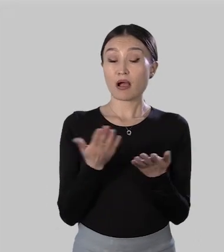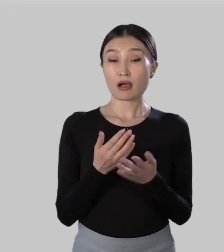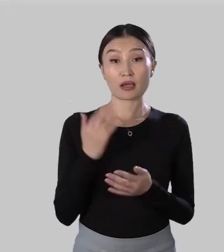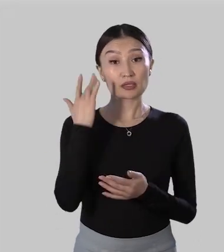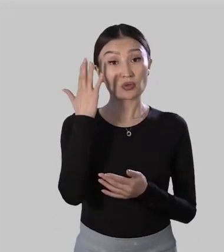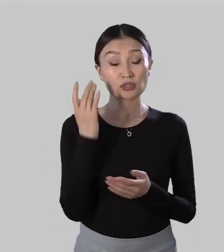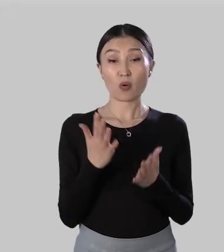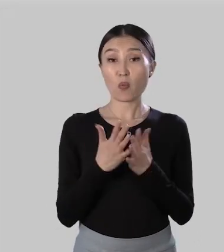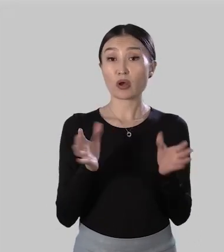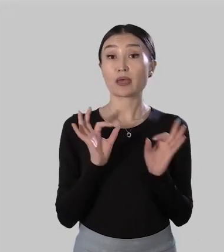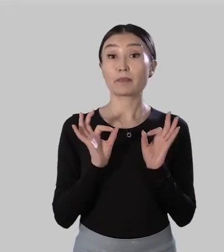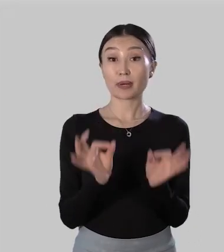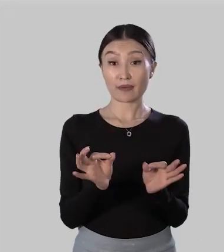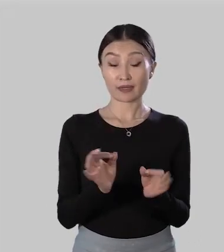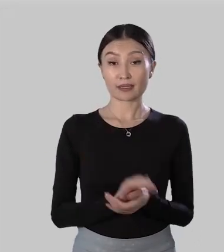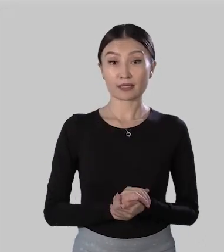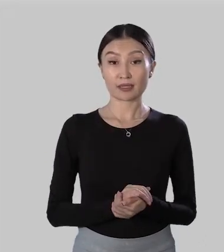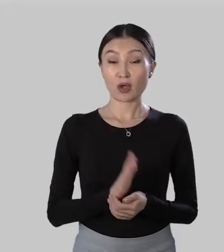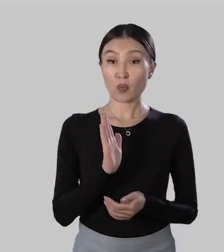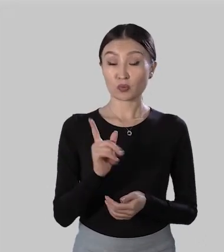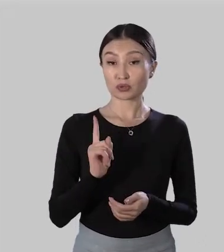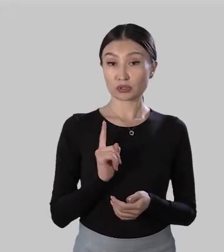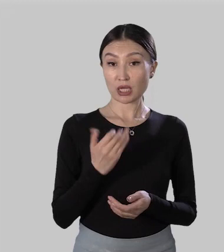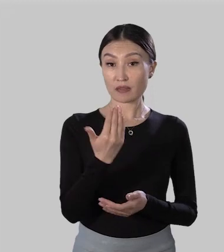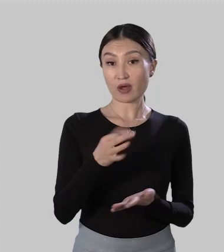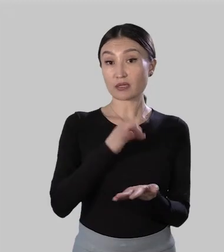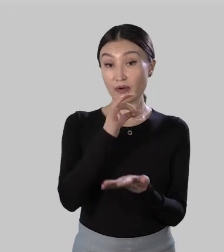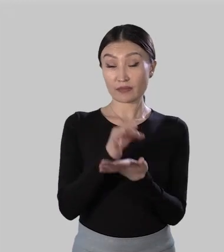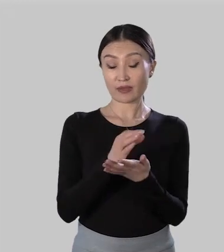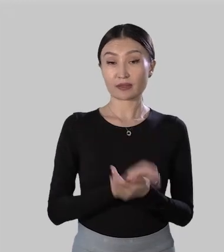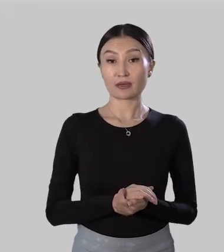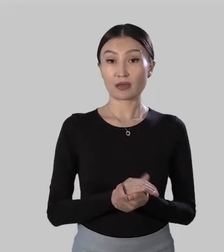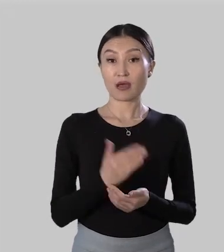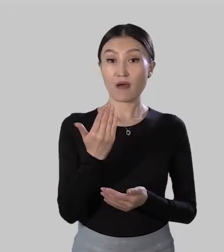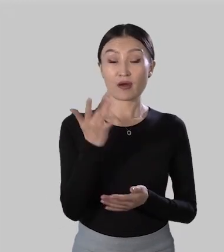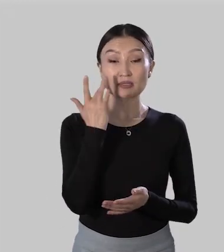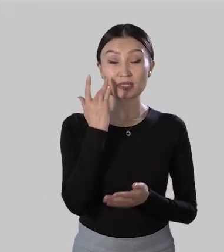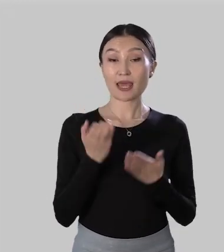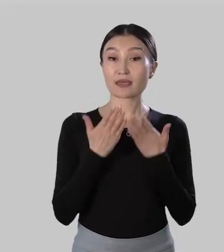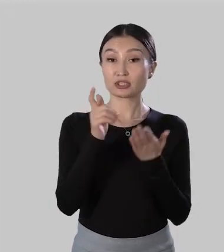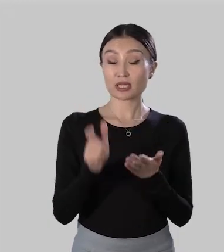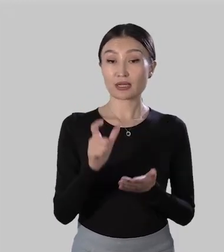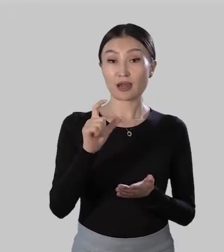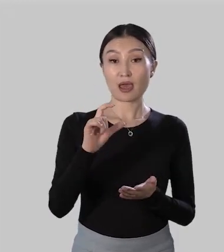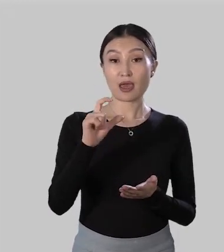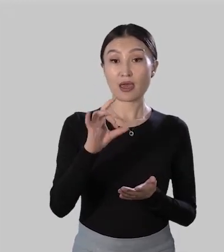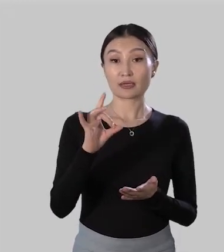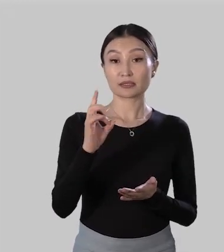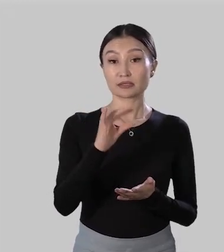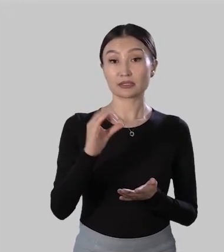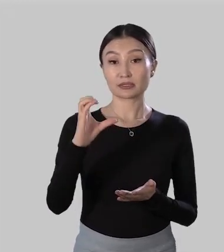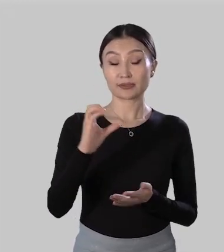Какая точка зрения наиболее правильная? Буду ждать вашего ответа. Ваш постоянный читатель, Эрнис.